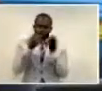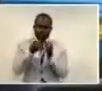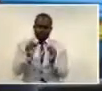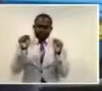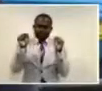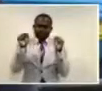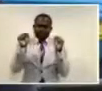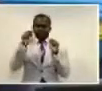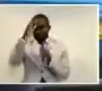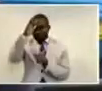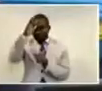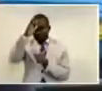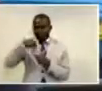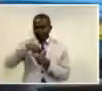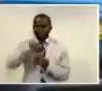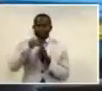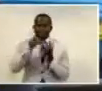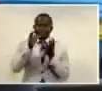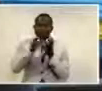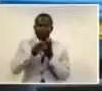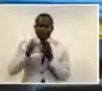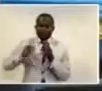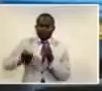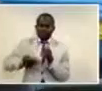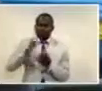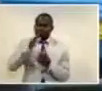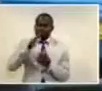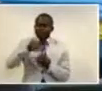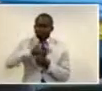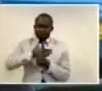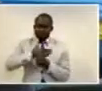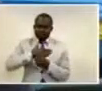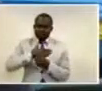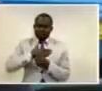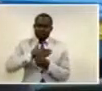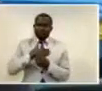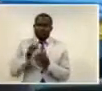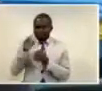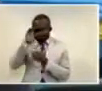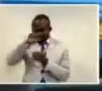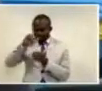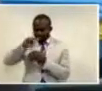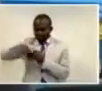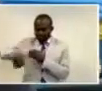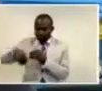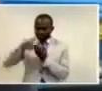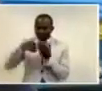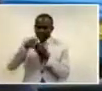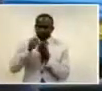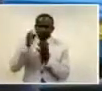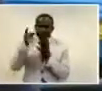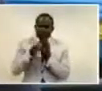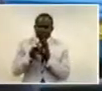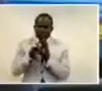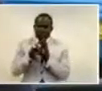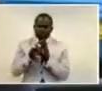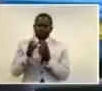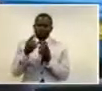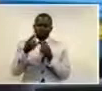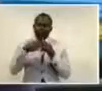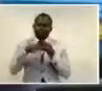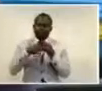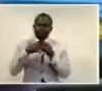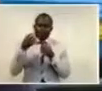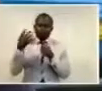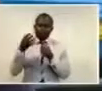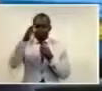muturenganure papa wanjye yashatse umugore ariwe mama wanjye amuhari kundi mugore uwo mugore muto barasezerana 94 tugeze